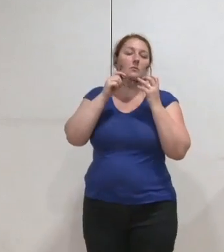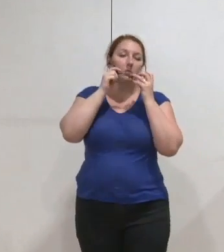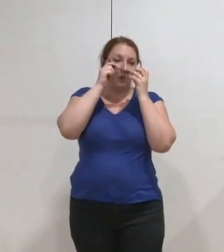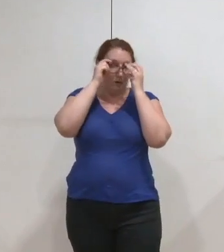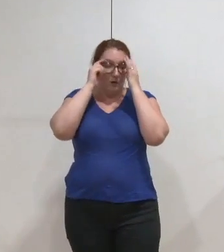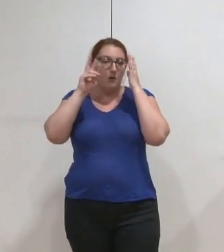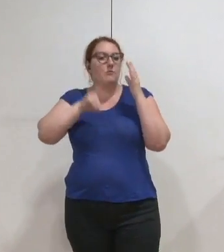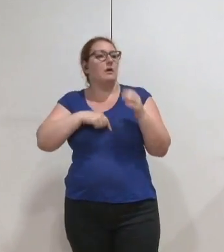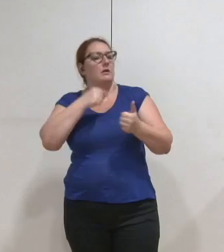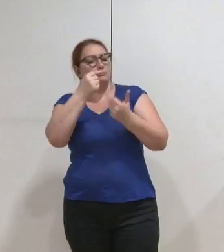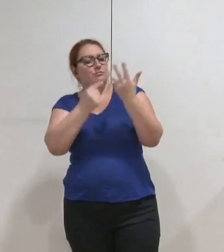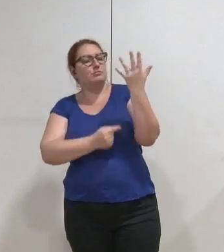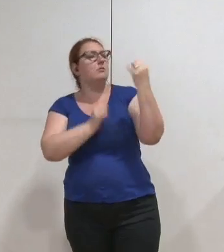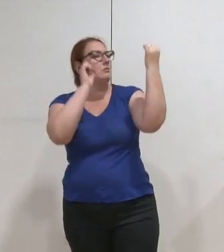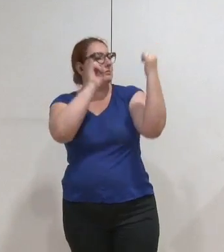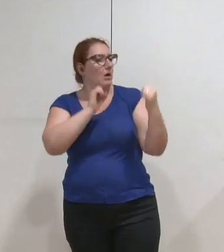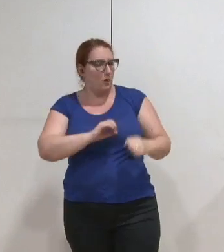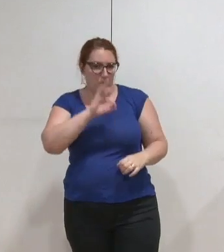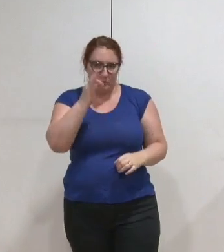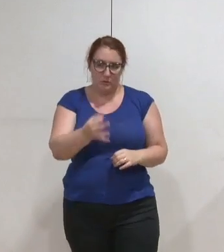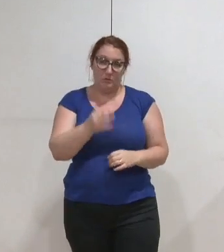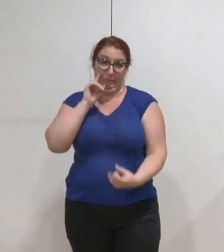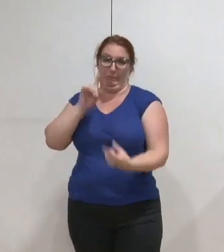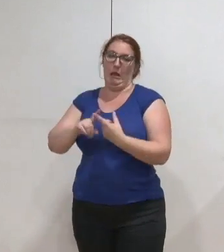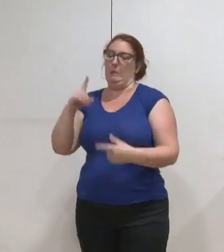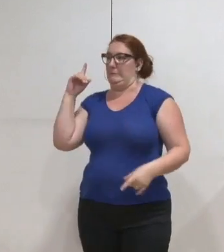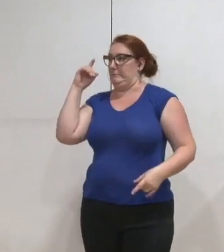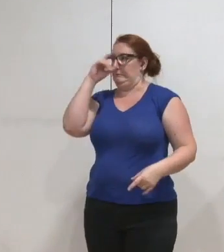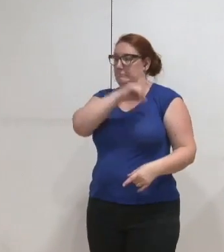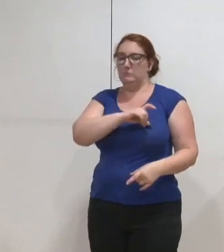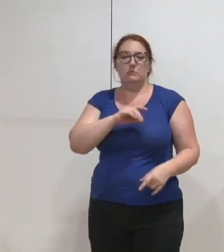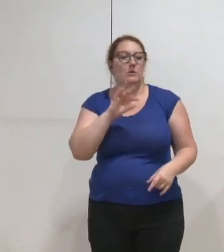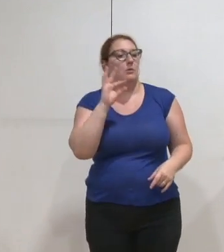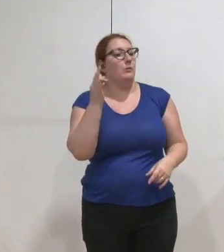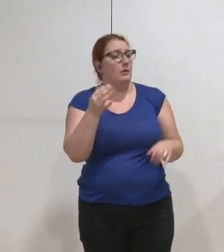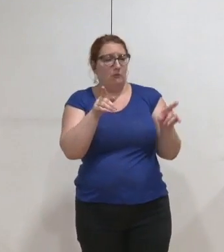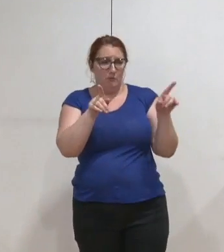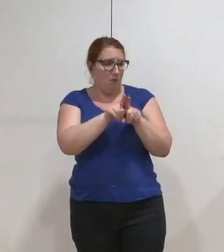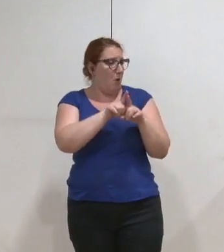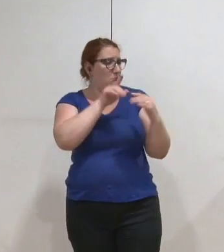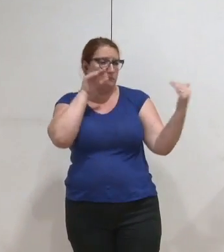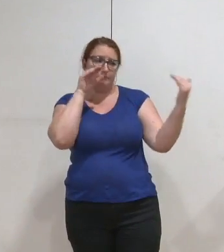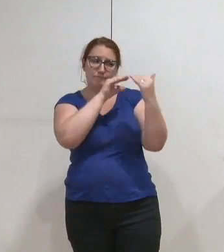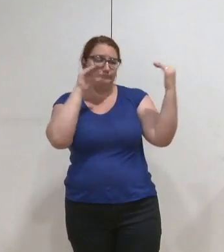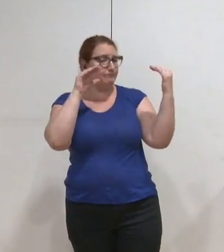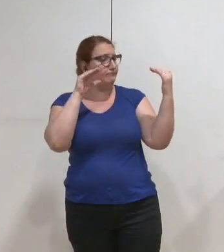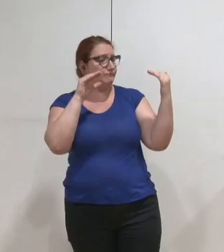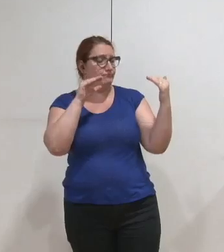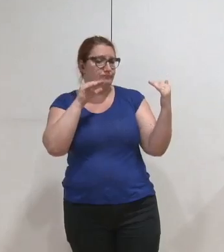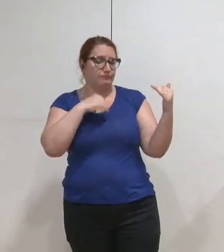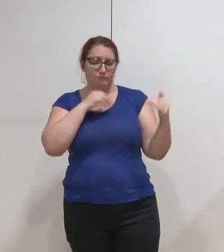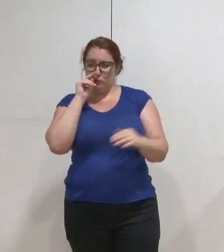vuees sur un sujet qui est évidemment extrêmement difficile comme vous nous considérons qu'il se joue ici et